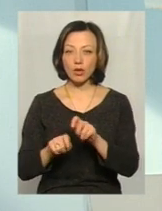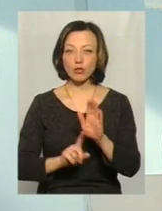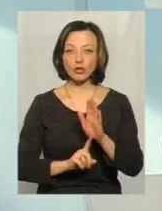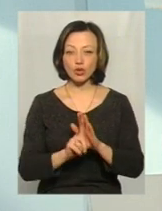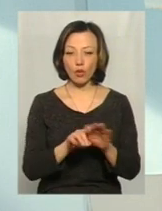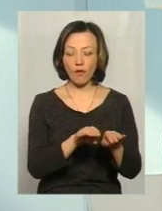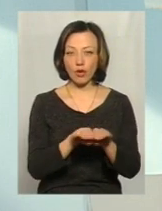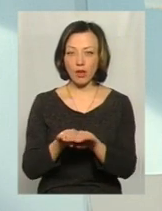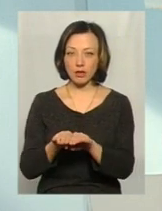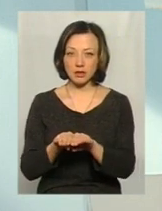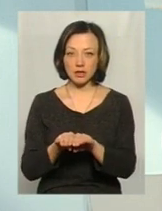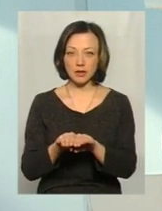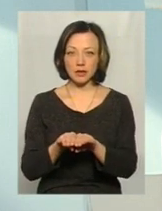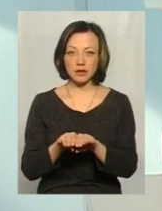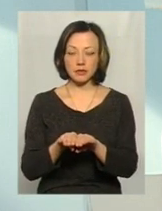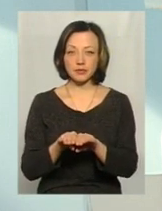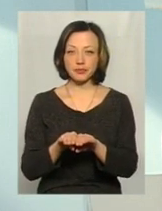початкової ланки,